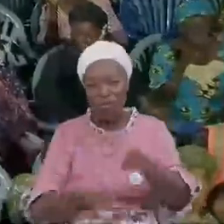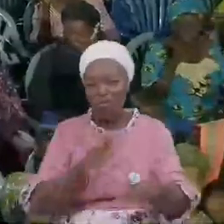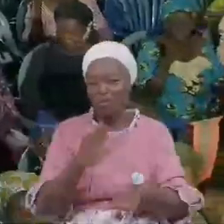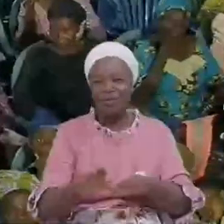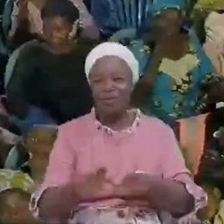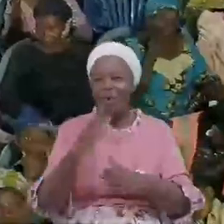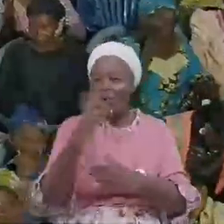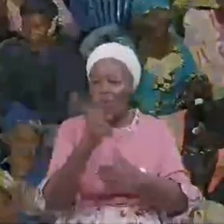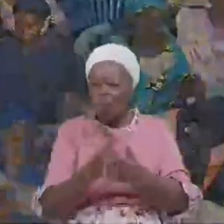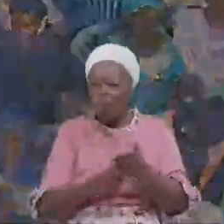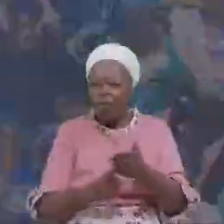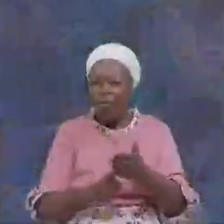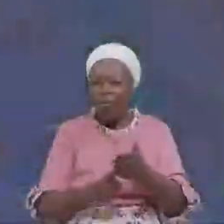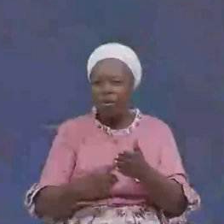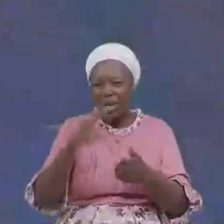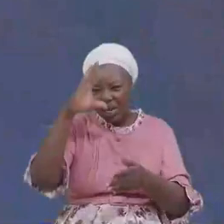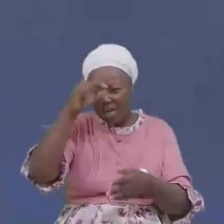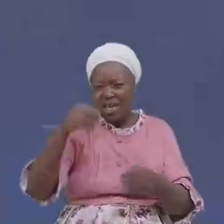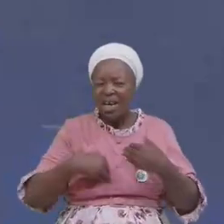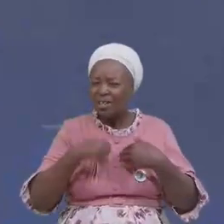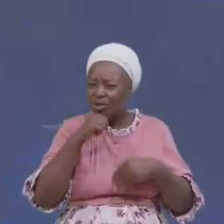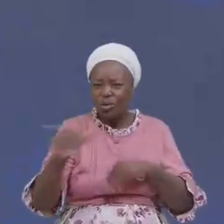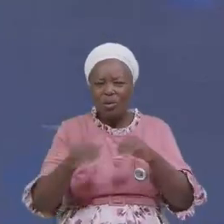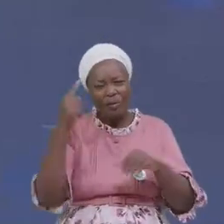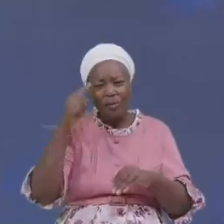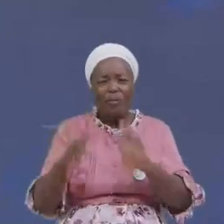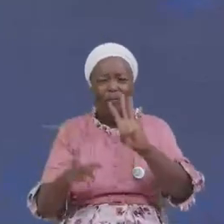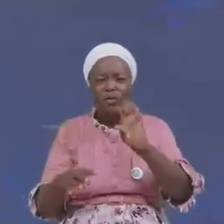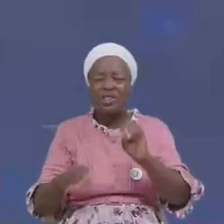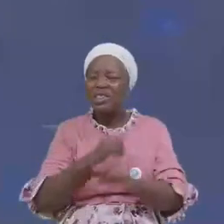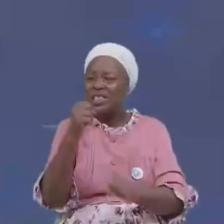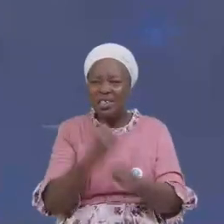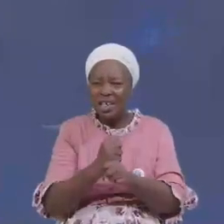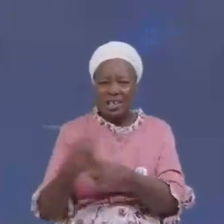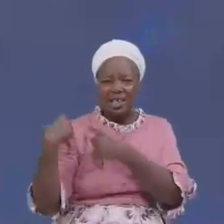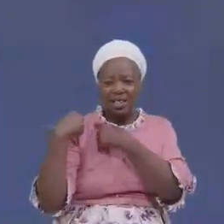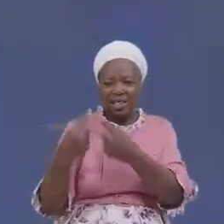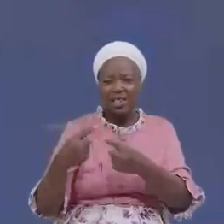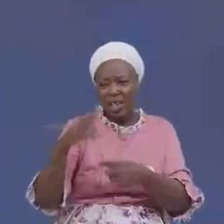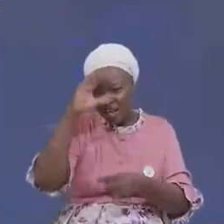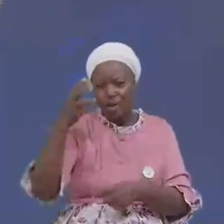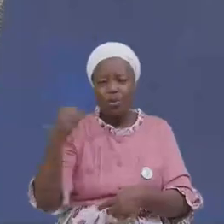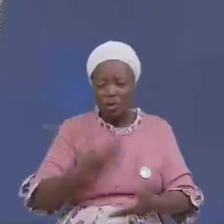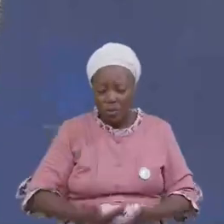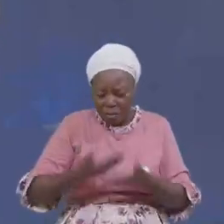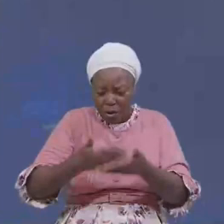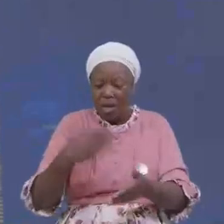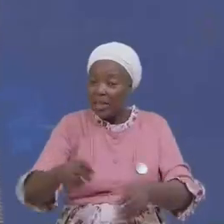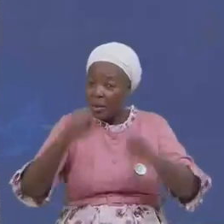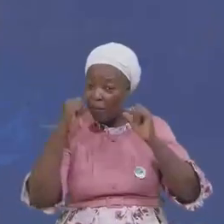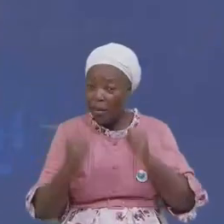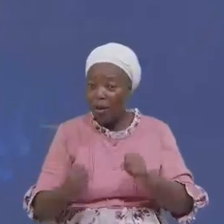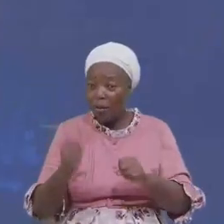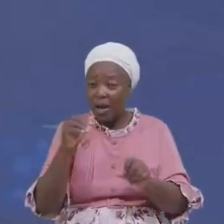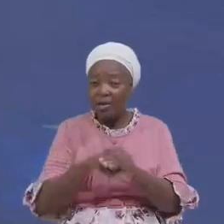Ce qui n'avait pas fait pendant 40 ans, depuis sa naissance, la puissance, dans le nom de Christ,